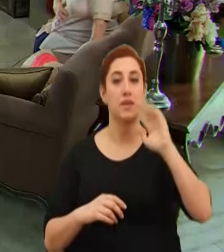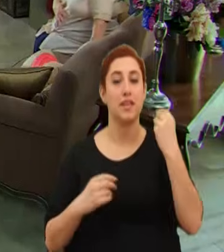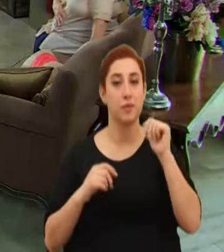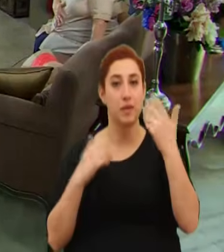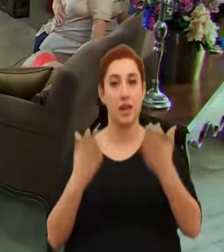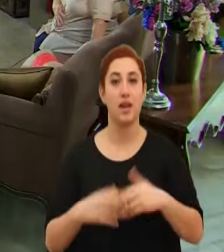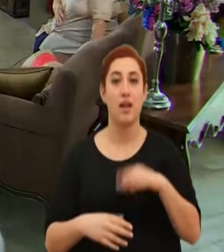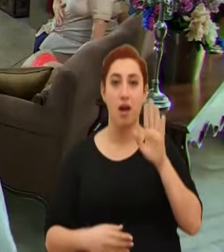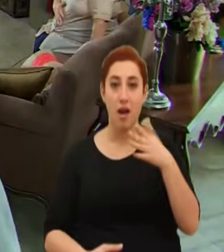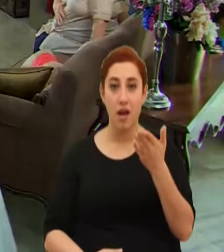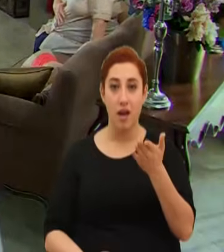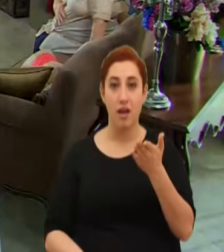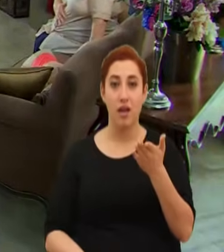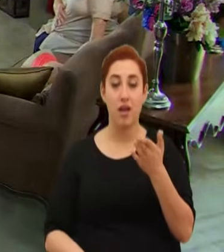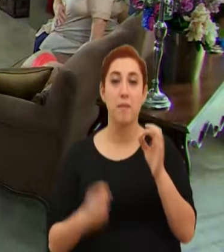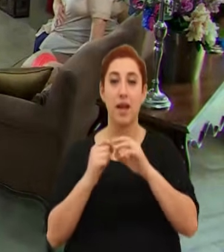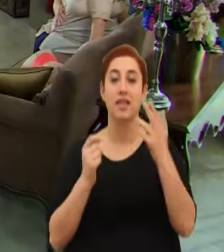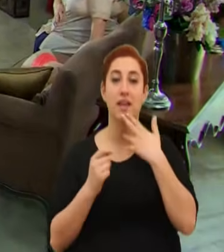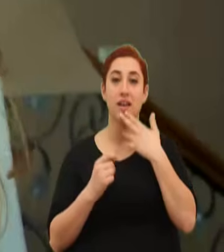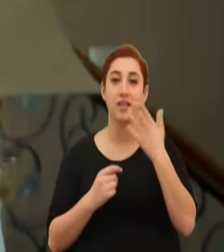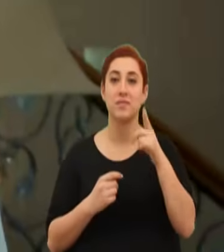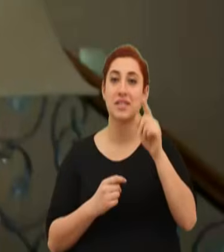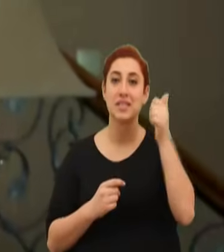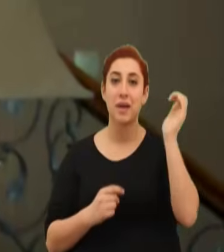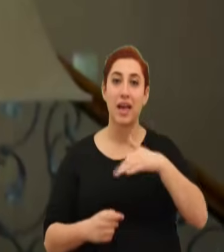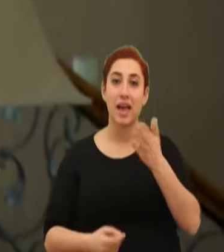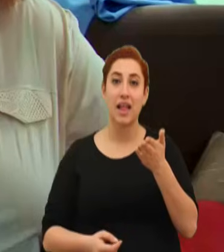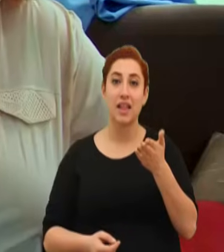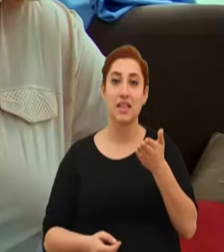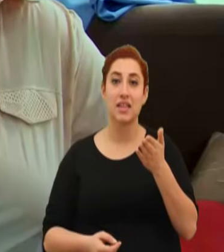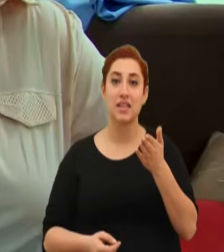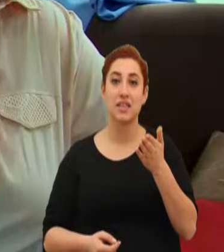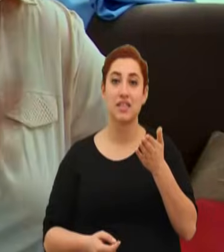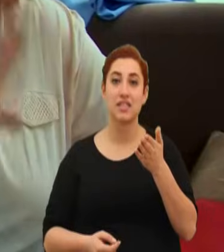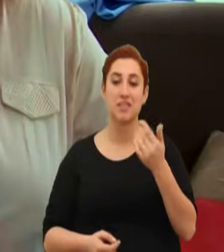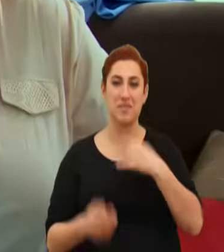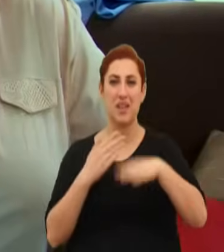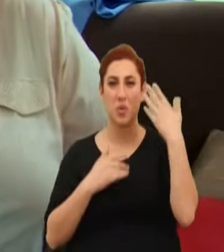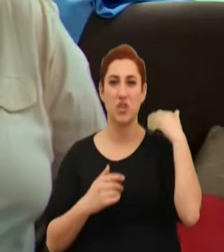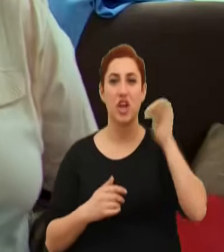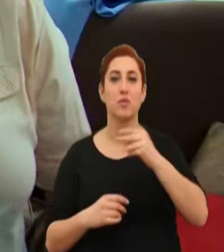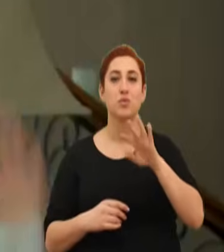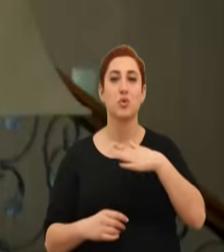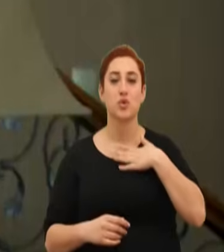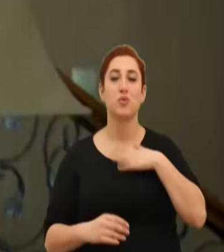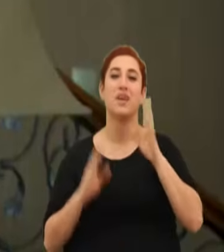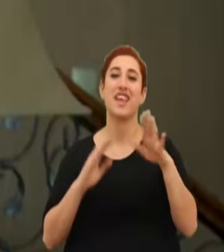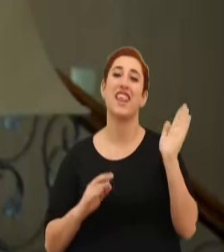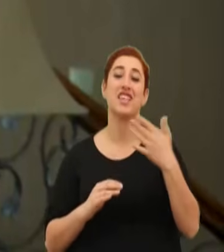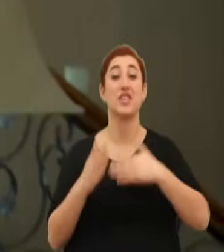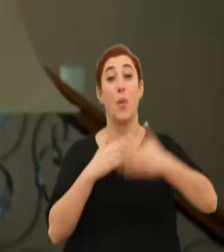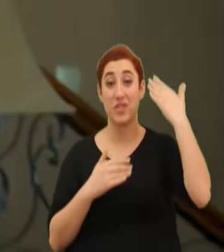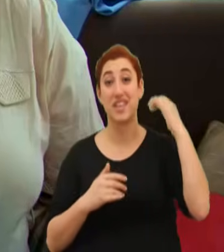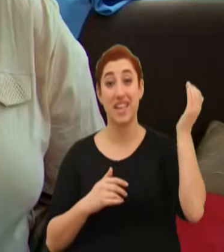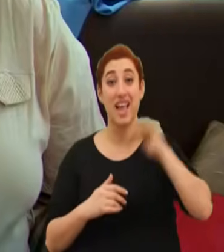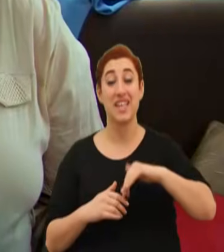İyi günler. Aa, Badire Hanımcığım, siz ne zaman geldiniz? Az önce geldim çocuğum. Ay keşke daha